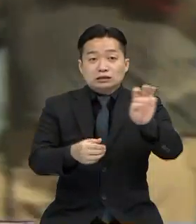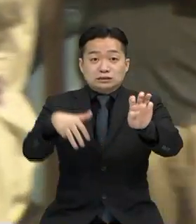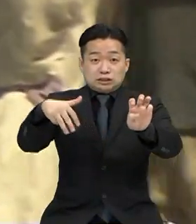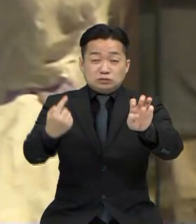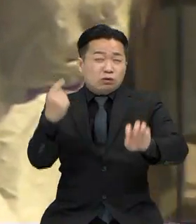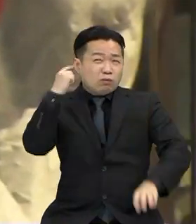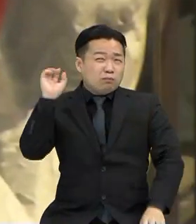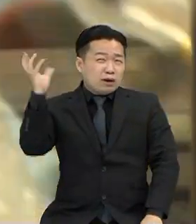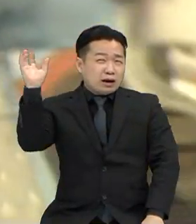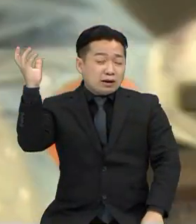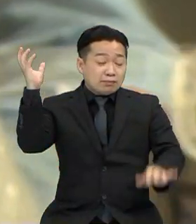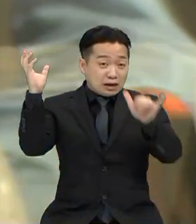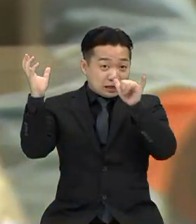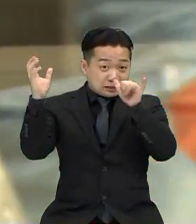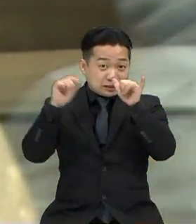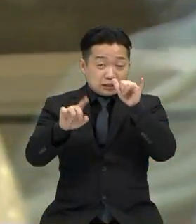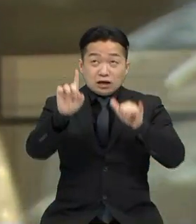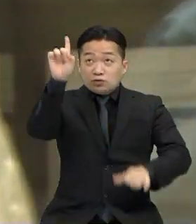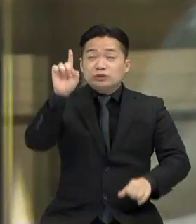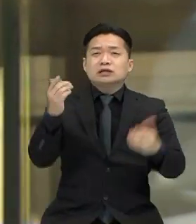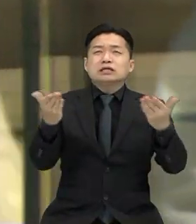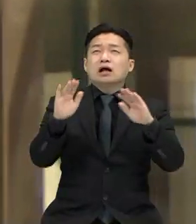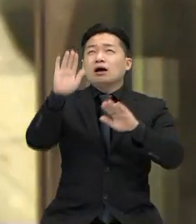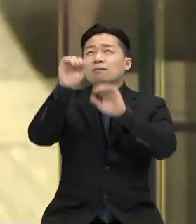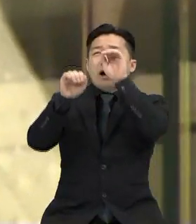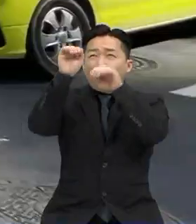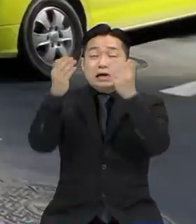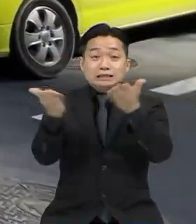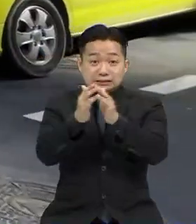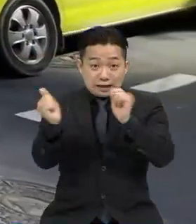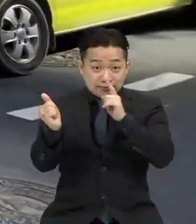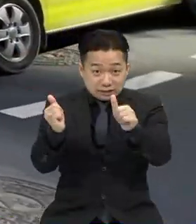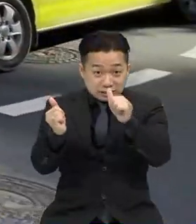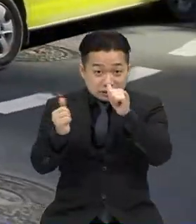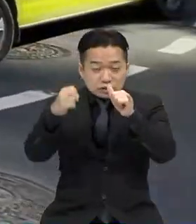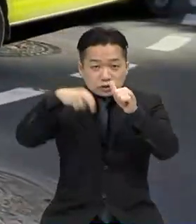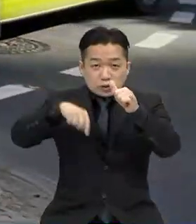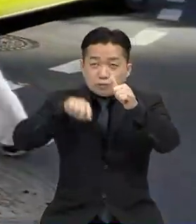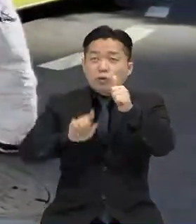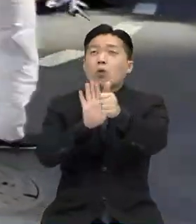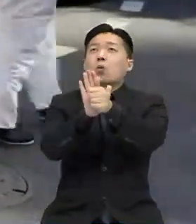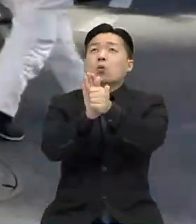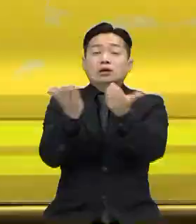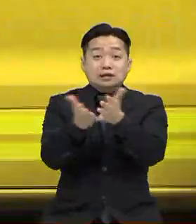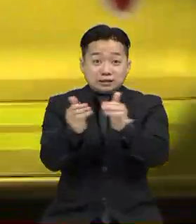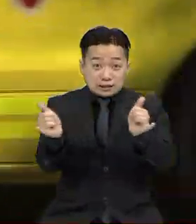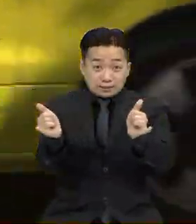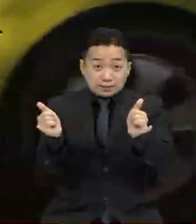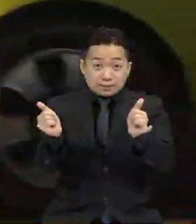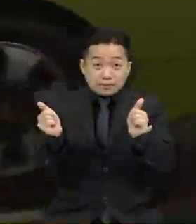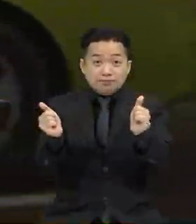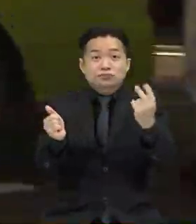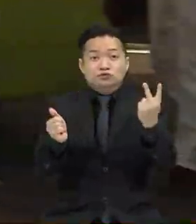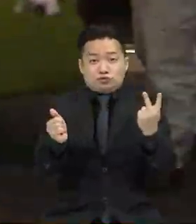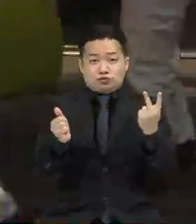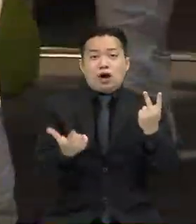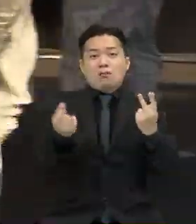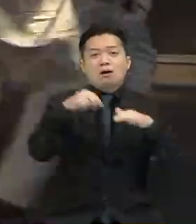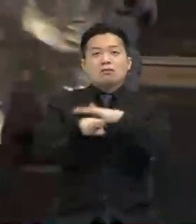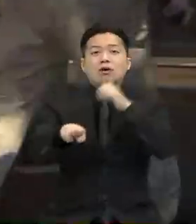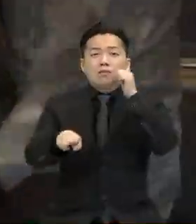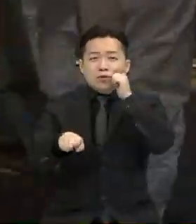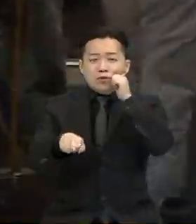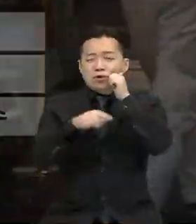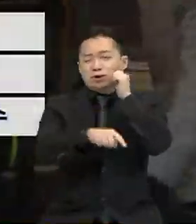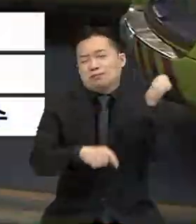경보음이 울렸지만 현장 천장 작업을 하던 작업자 한 명과 바로 밑에서 작업을 돕던 다른 작업자 한 명은 바로 대피하지 못해